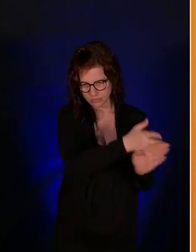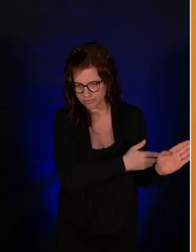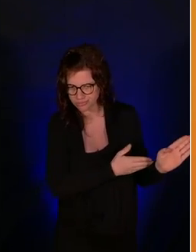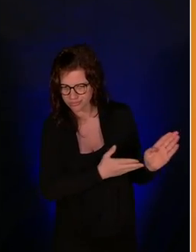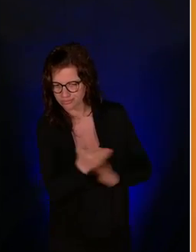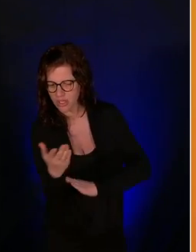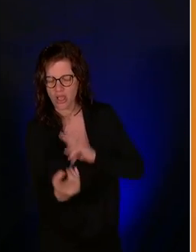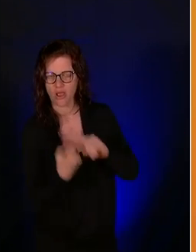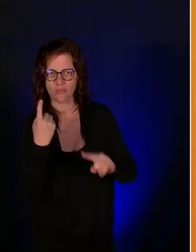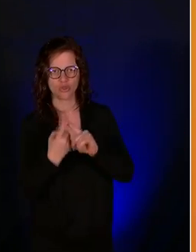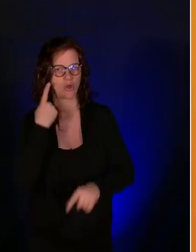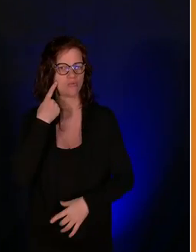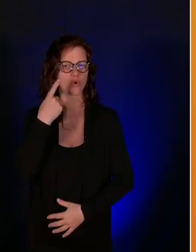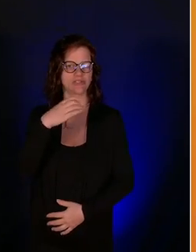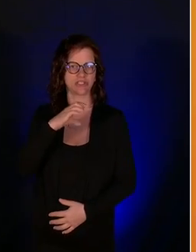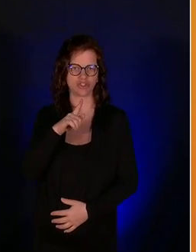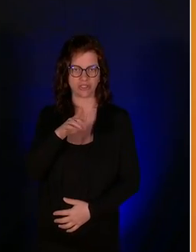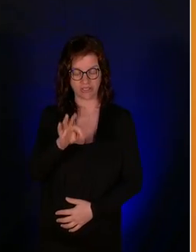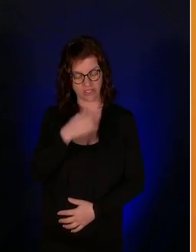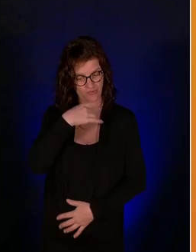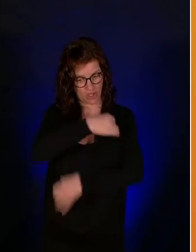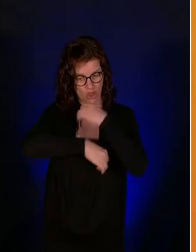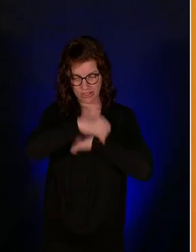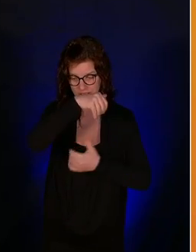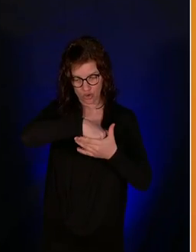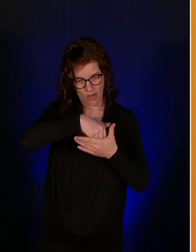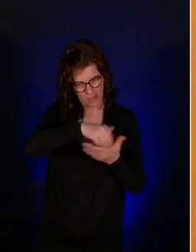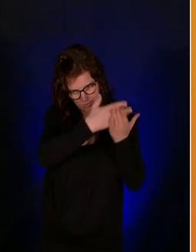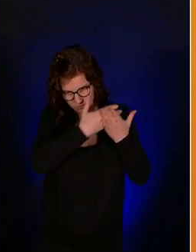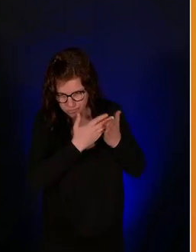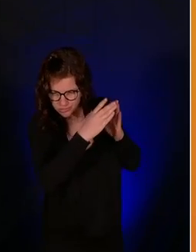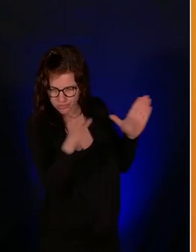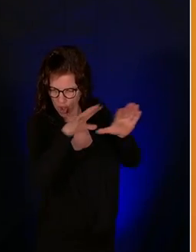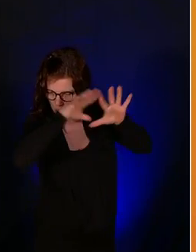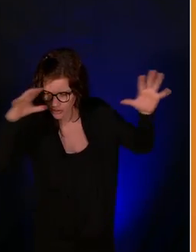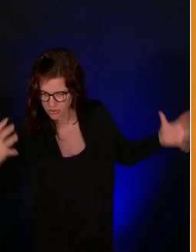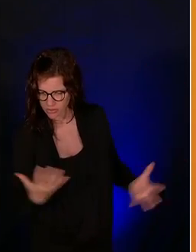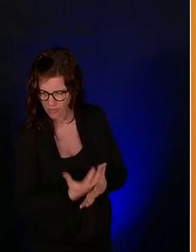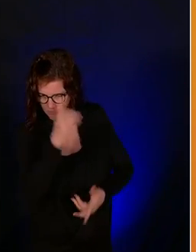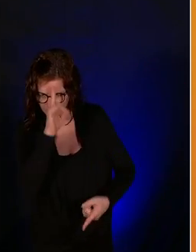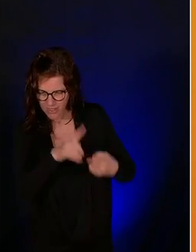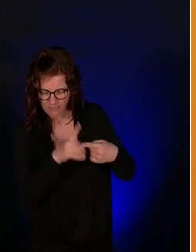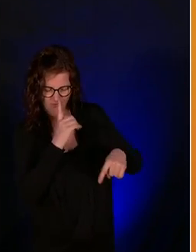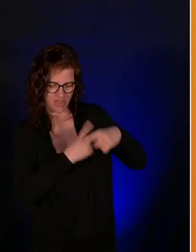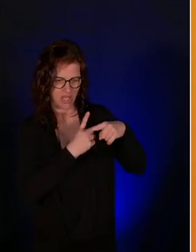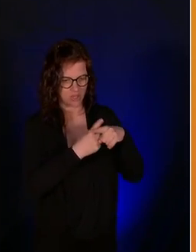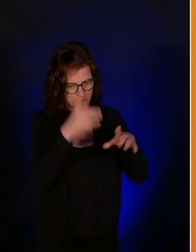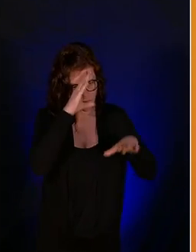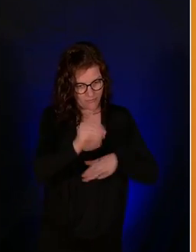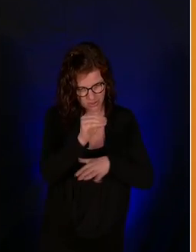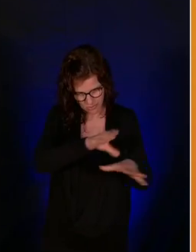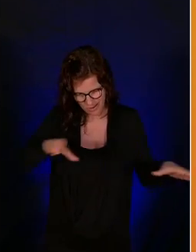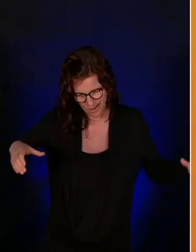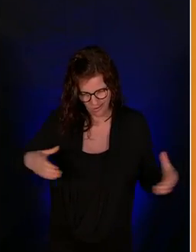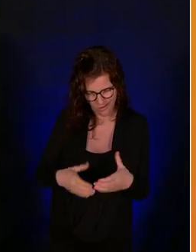devient, après une réorganisation interne, un ensemble articulé autour des fédérations professionnelles et des